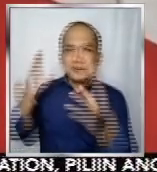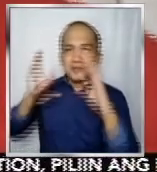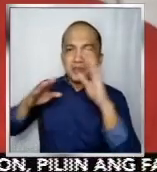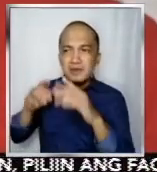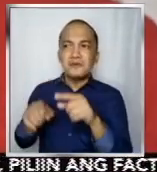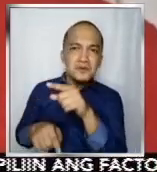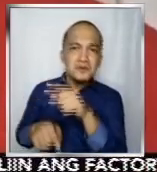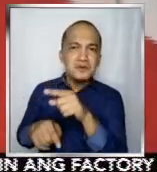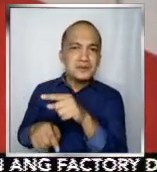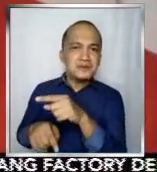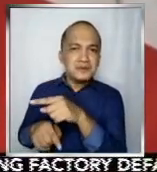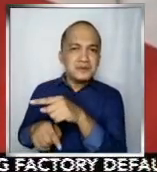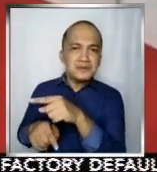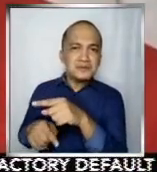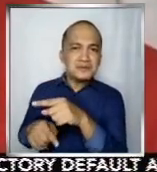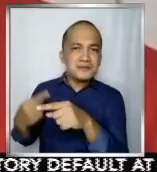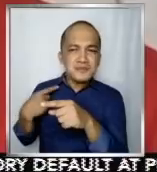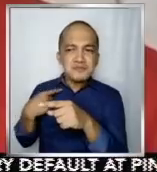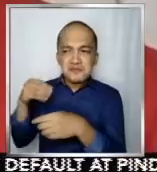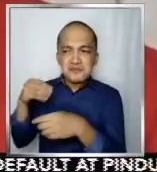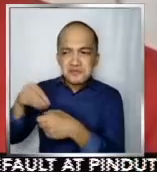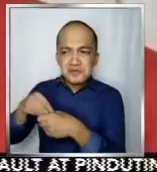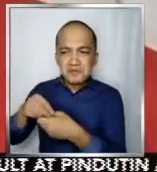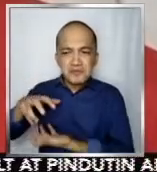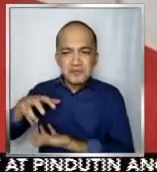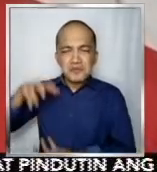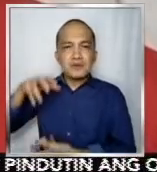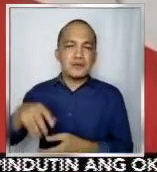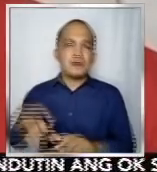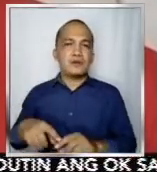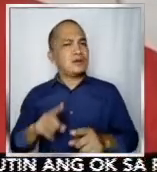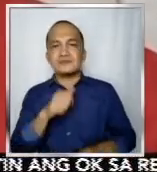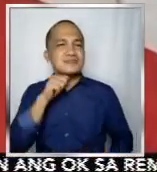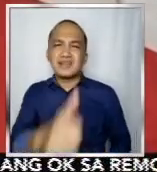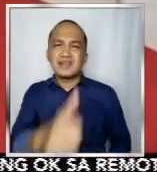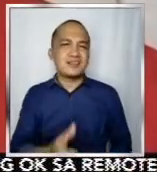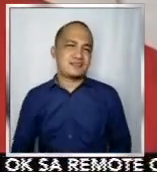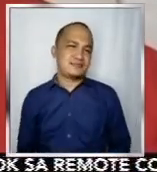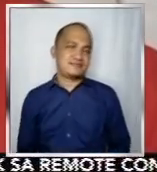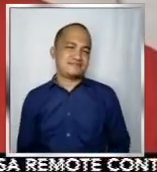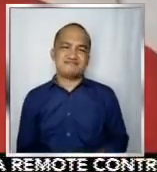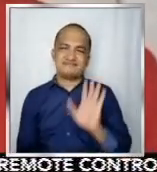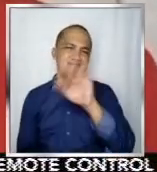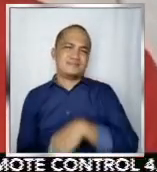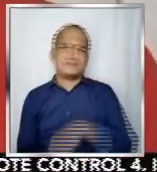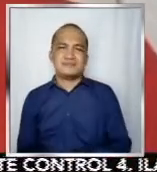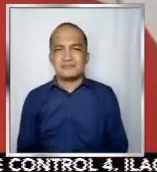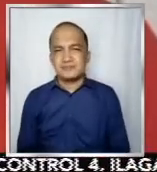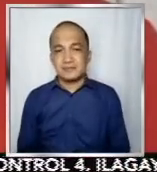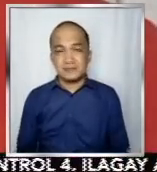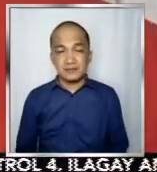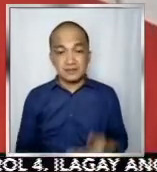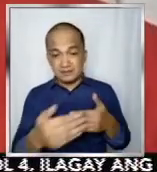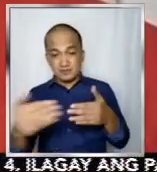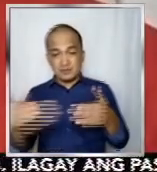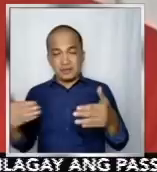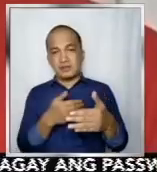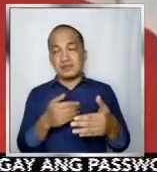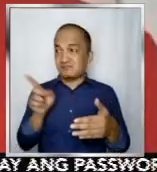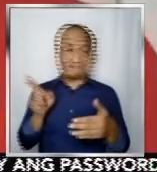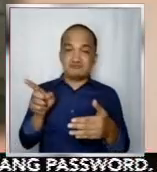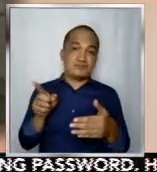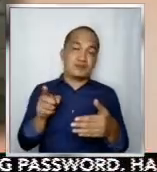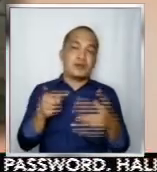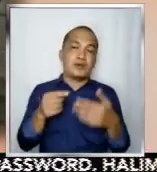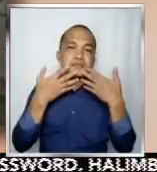naman siya, pero hindi eh. Parang behind those smiles, sometimes di mo rin alam yung pinagdadaanan ng